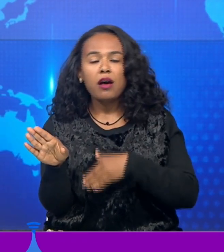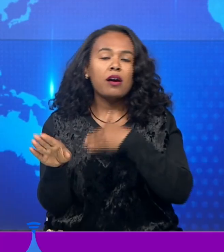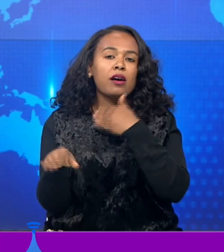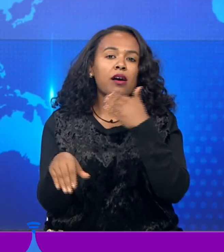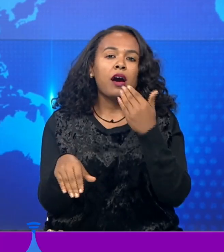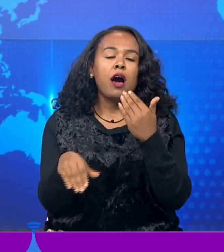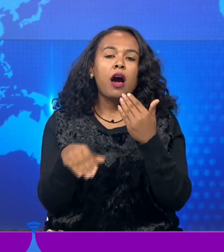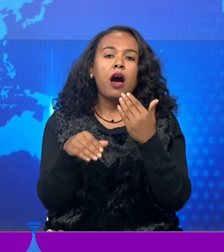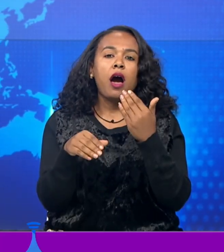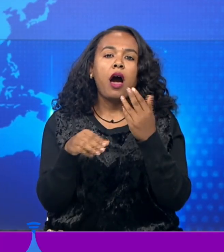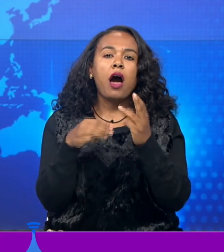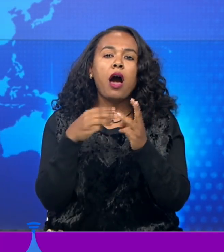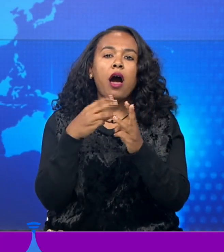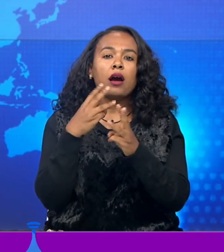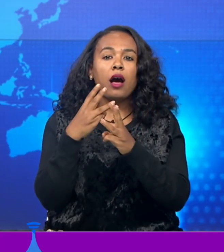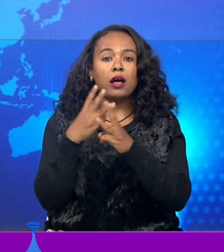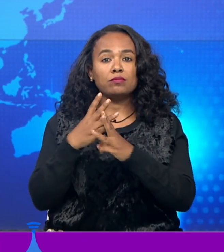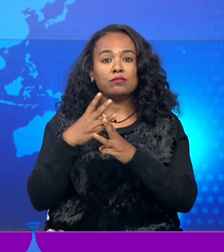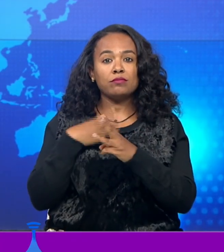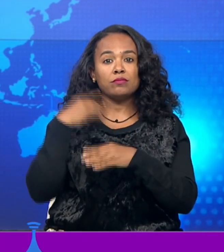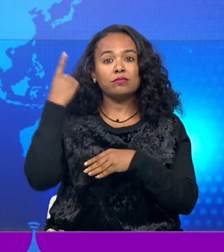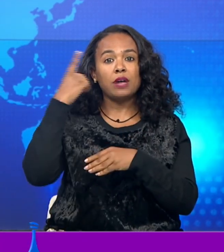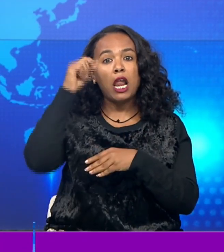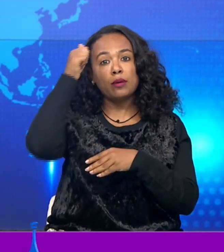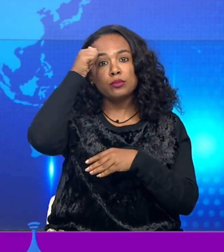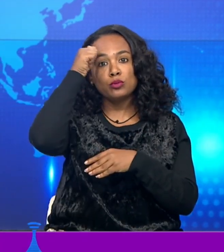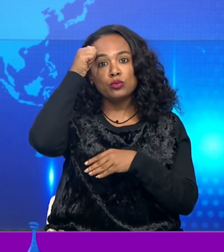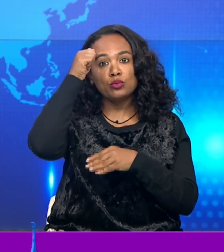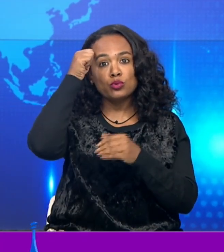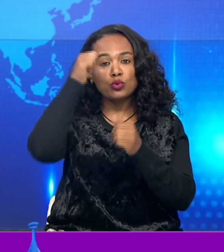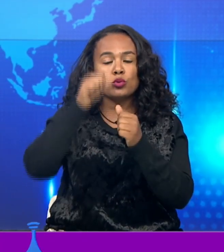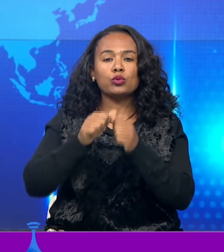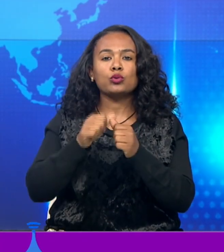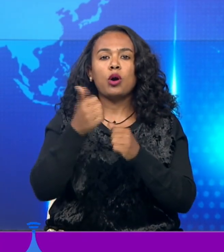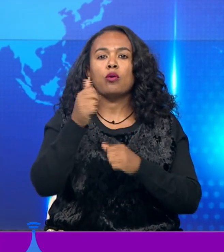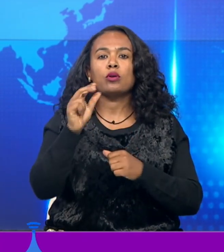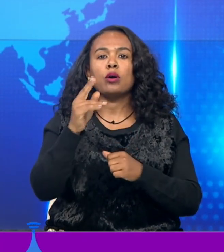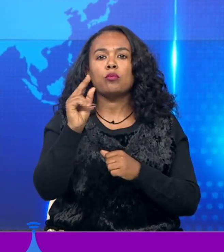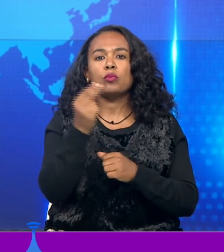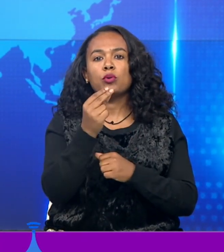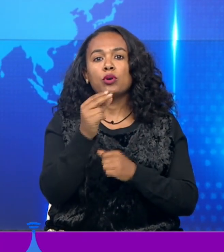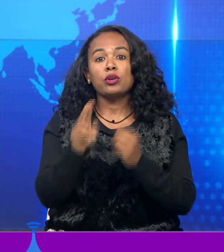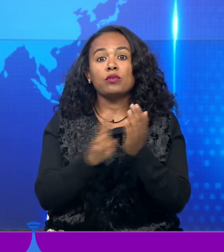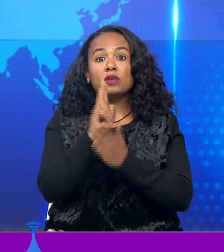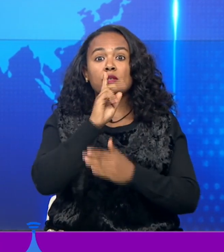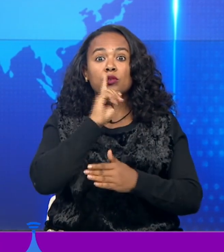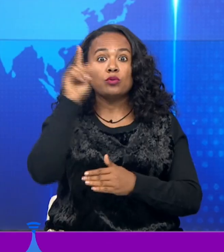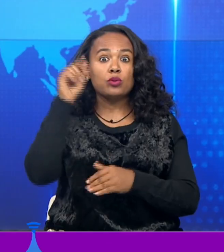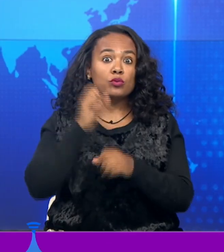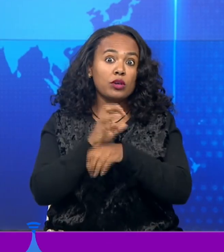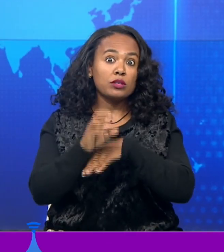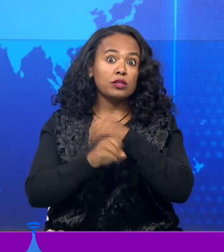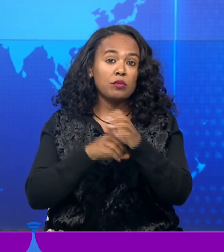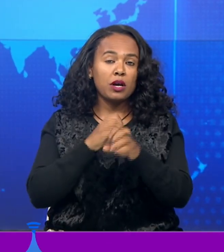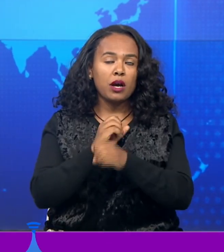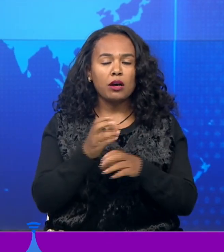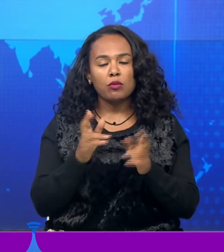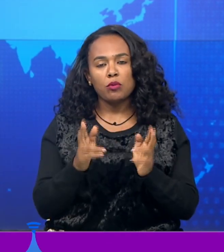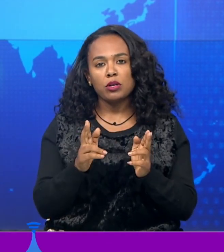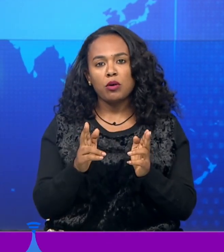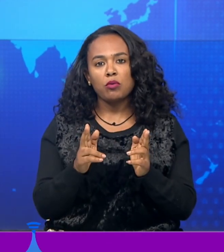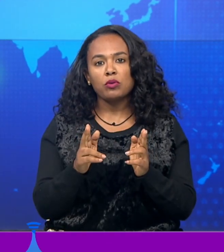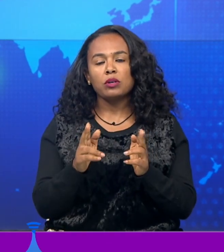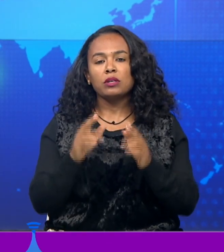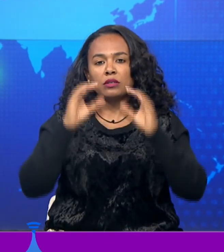አለምነው ጋር ስንመካከር፣ አለምነው ሶሺዮሎጂ ካስታወስከው አሁን አምቦ ዩኒቨርሲቲ ነው። ከሱ ጋር ስንማከር ወዲያው